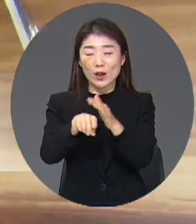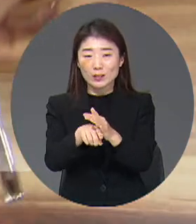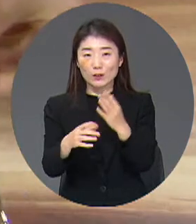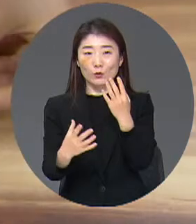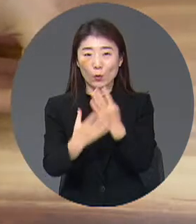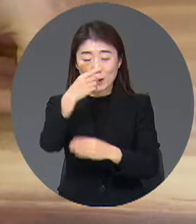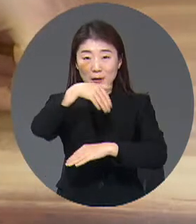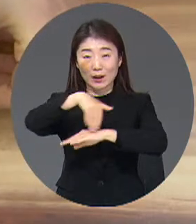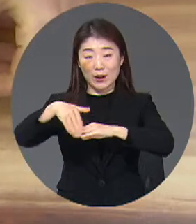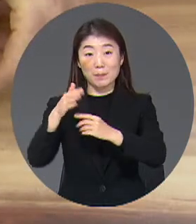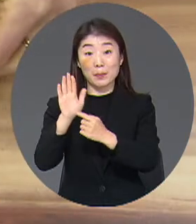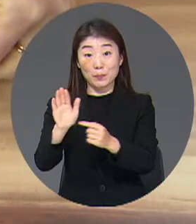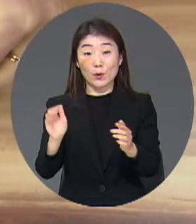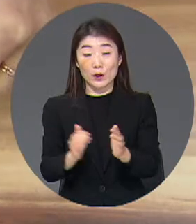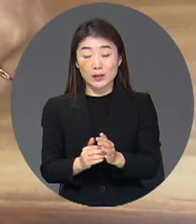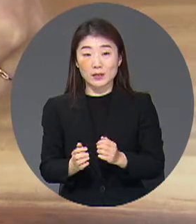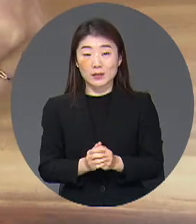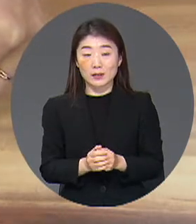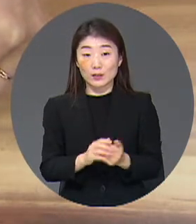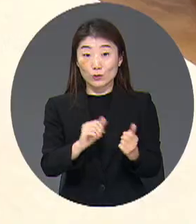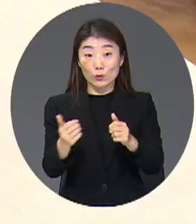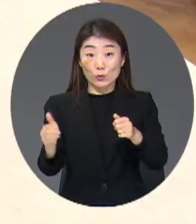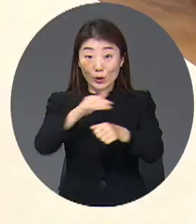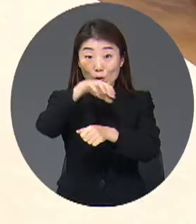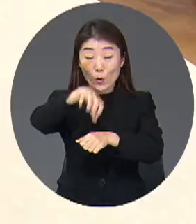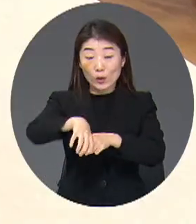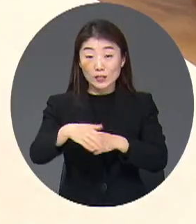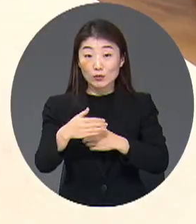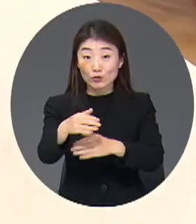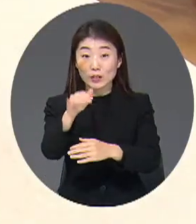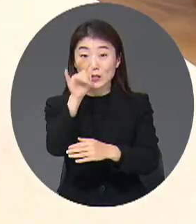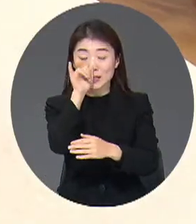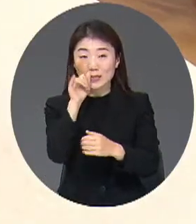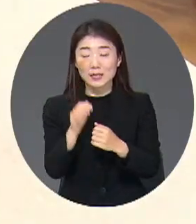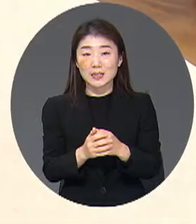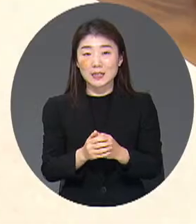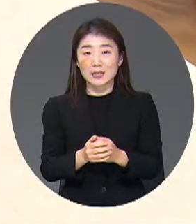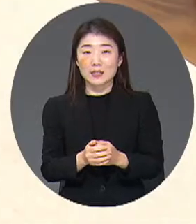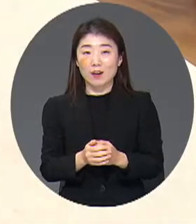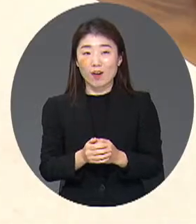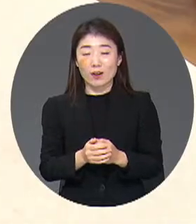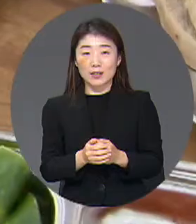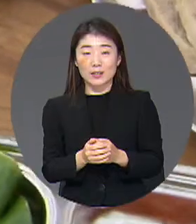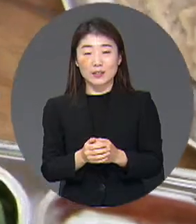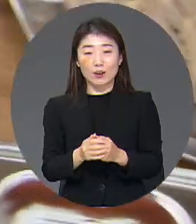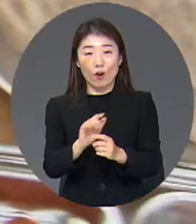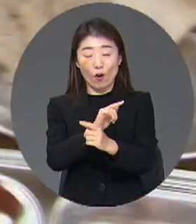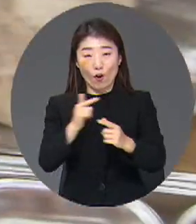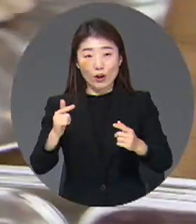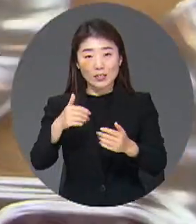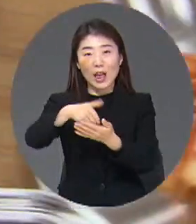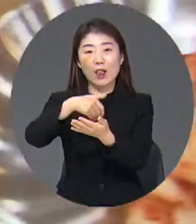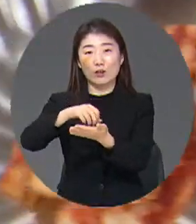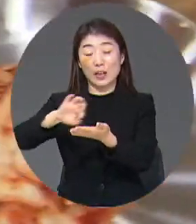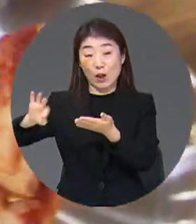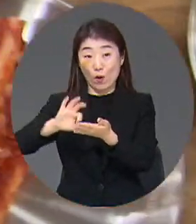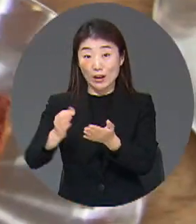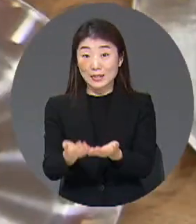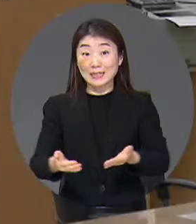마련했습니다. 4개 장례식장에서 시행하고 있는 다회용기 사용을 김해 모든 장례식장으로